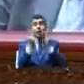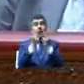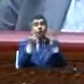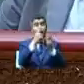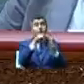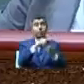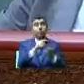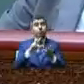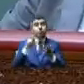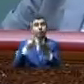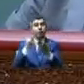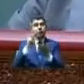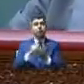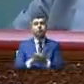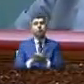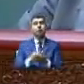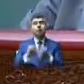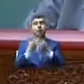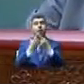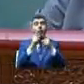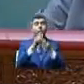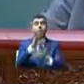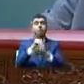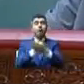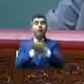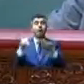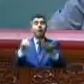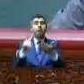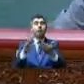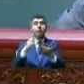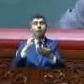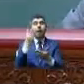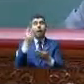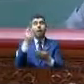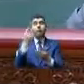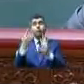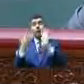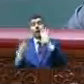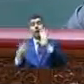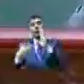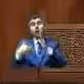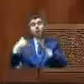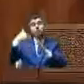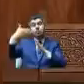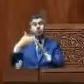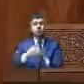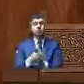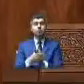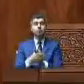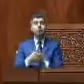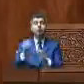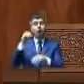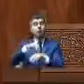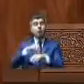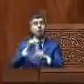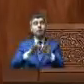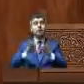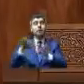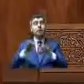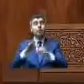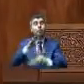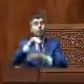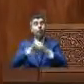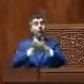ومؤهلة للتصدير للاستفادة من البرنامج إلى غاية سنة 2017. كما تم وضع استراتيجية ترمي إلى